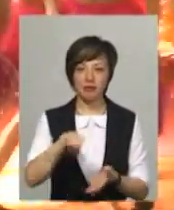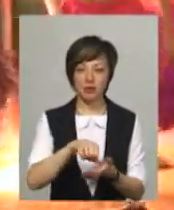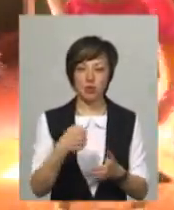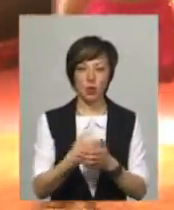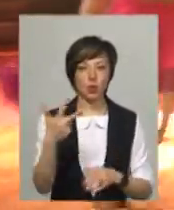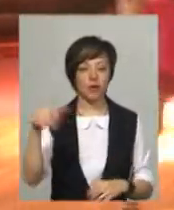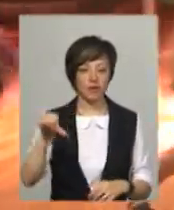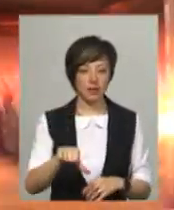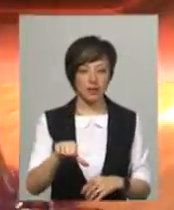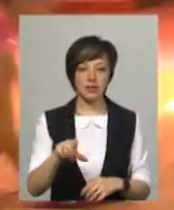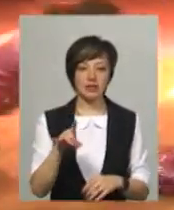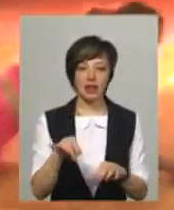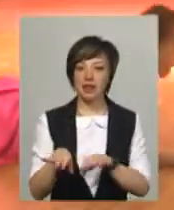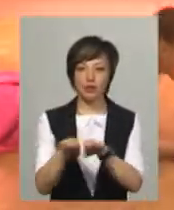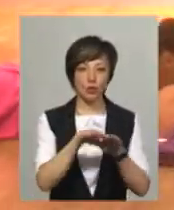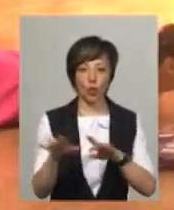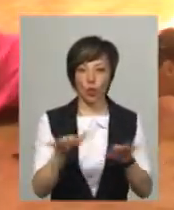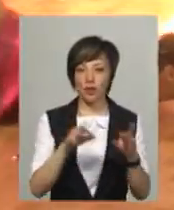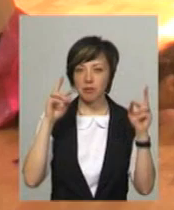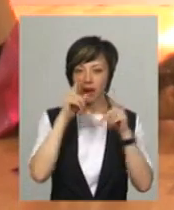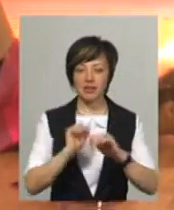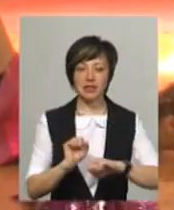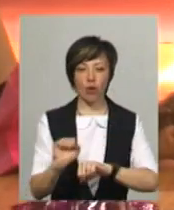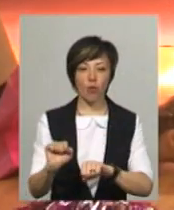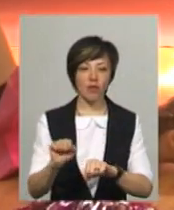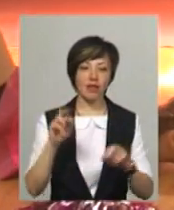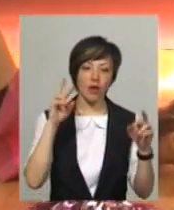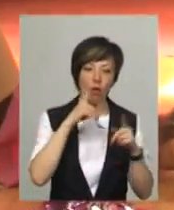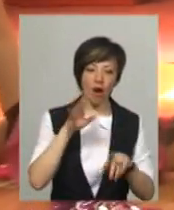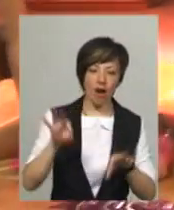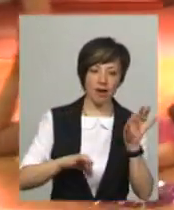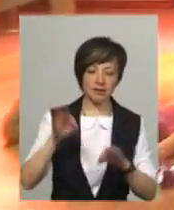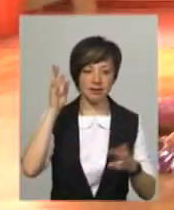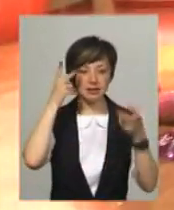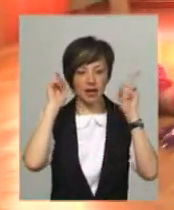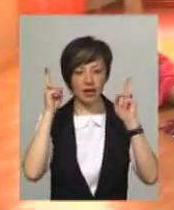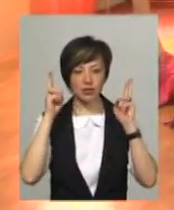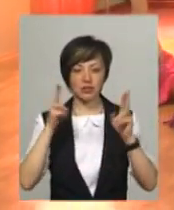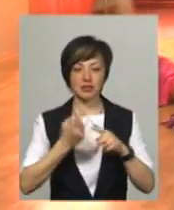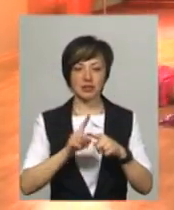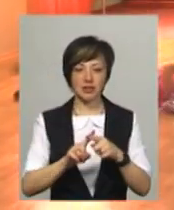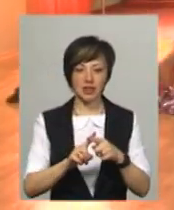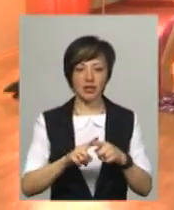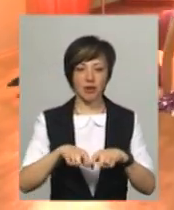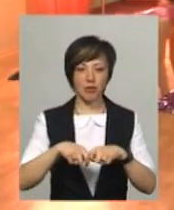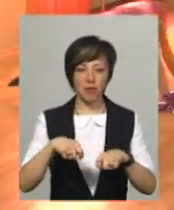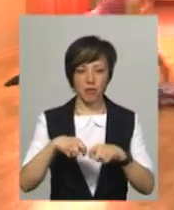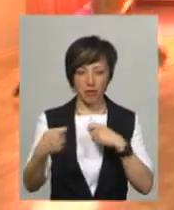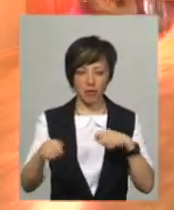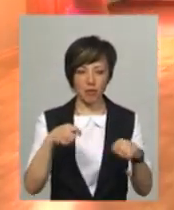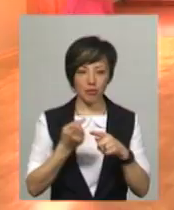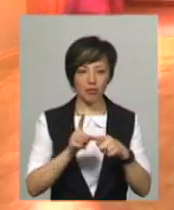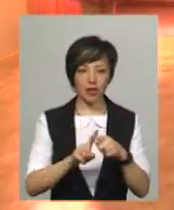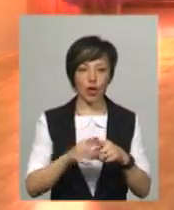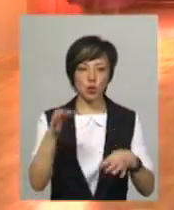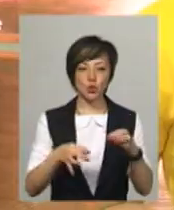– до 3 хвилин. За несинхронні рухи, неправильну страховку, неохайні чи неоднакові зачіски, висячі піраміди та відірвані шматки помпонів судді